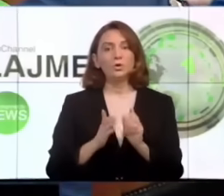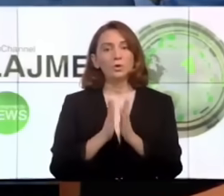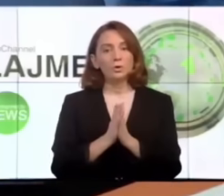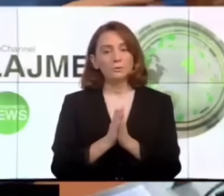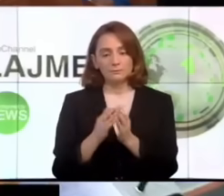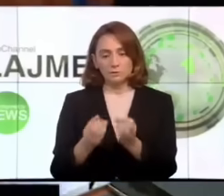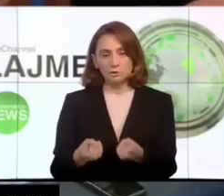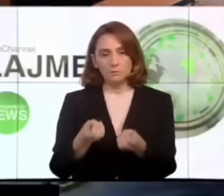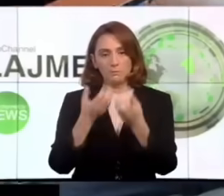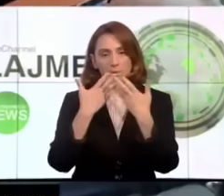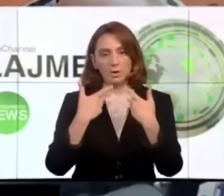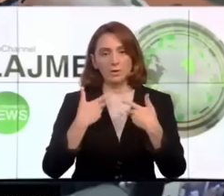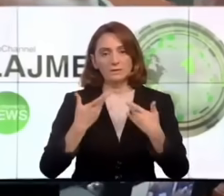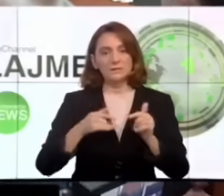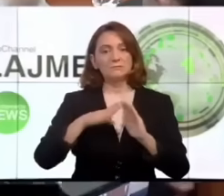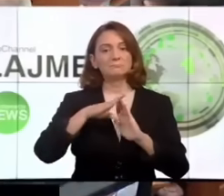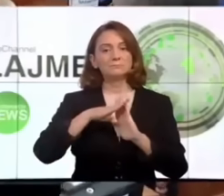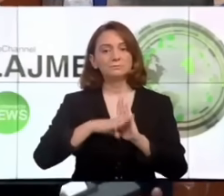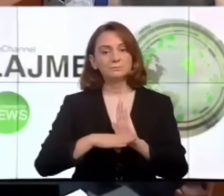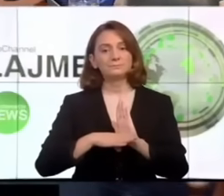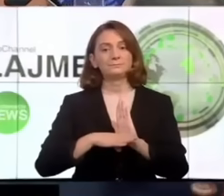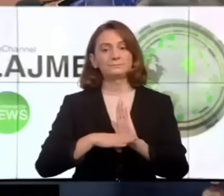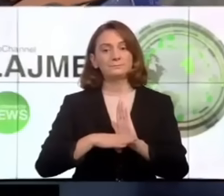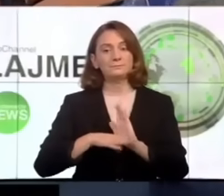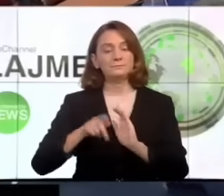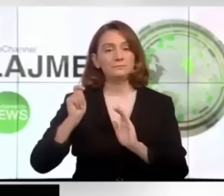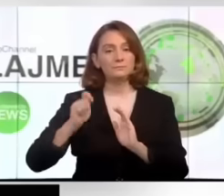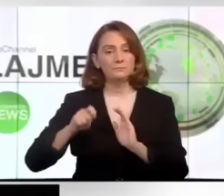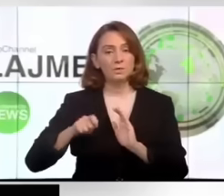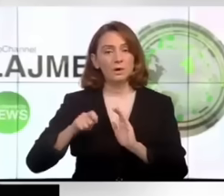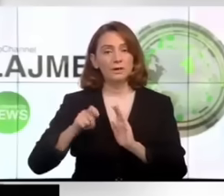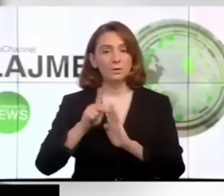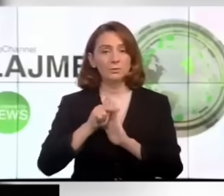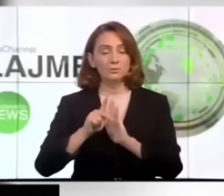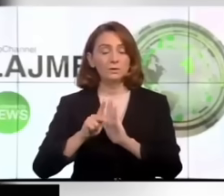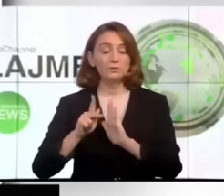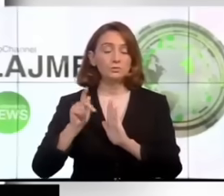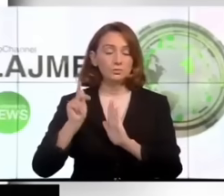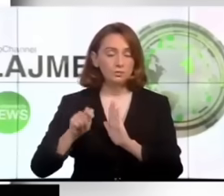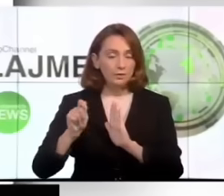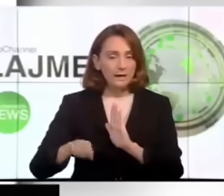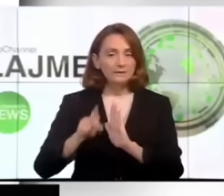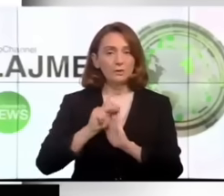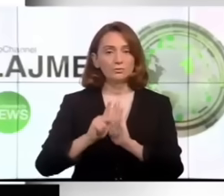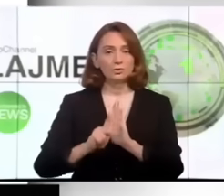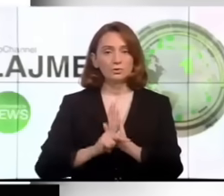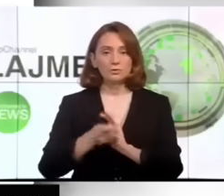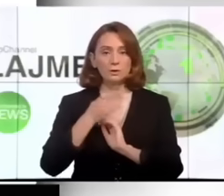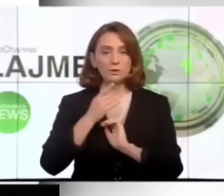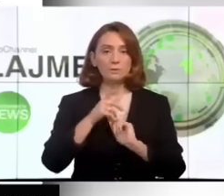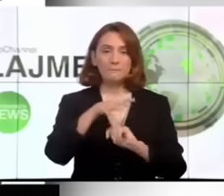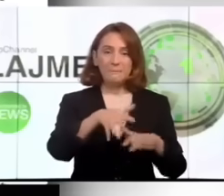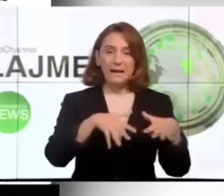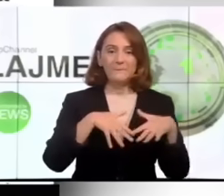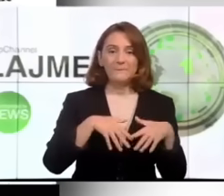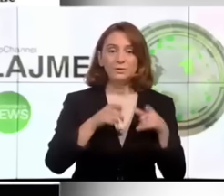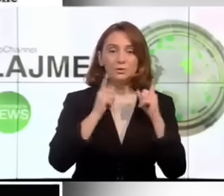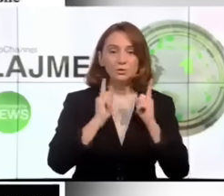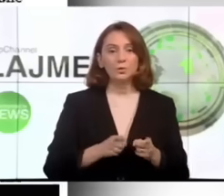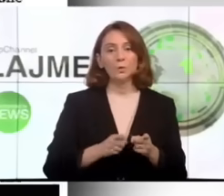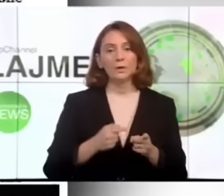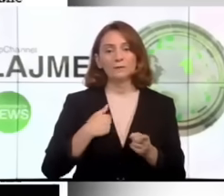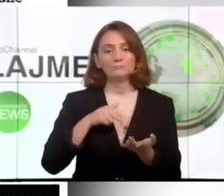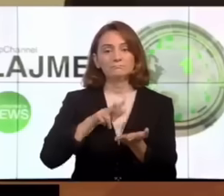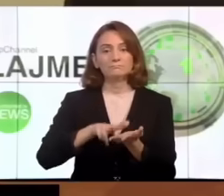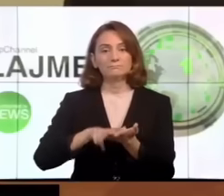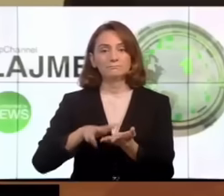shkresën e saj, Spiropali shpreh se kushtetuta e detyron kuvendin të zbatojë vendimet e gjykatës kushtetuese, duke shtuar se paqartësia